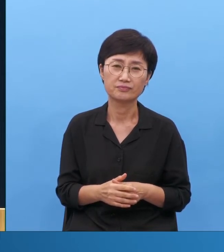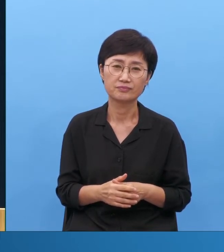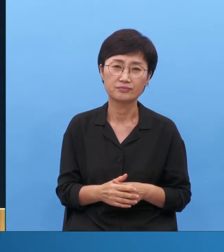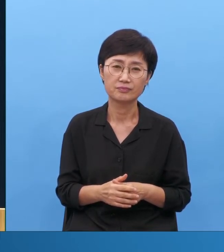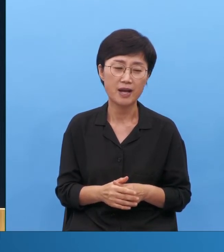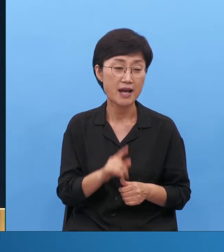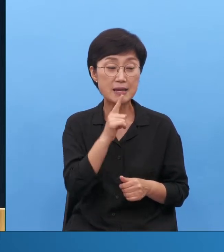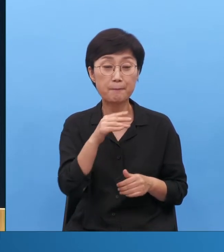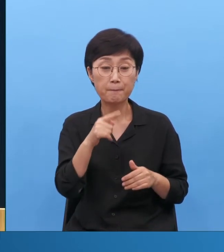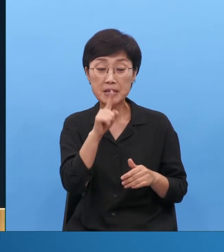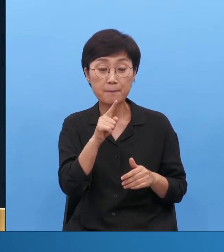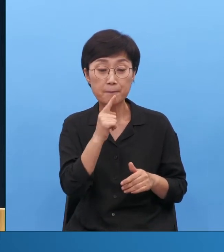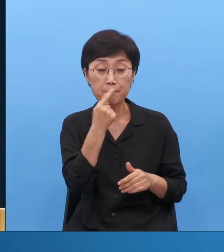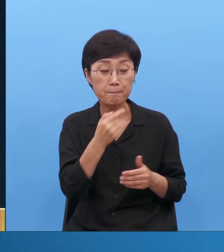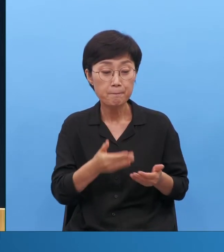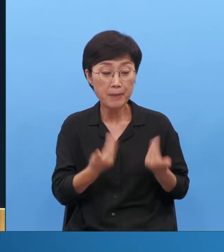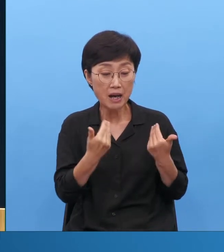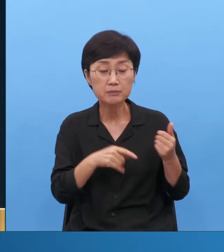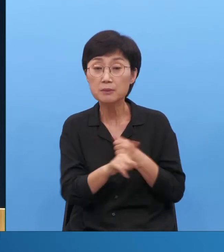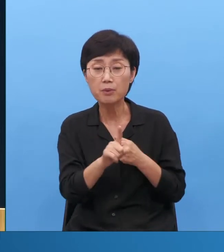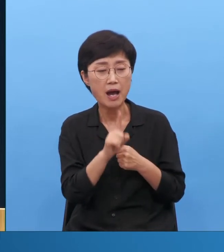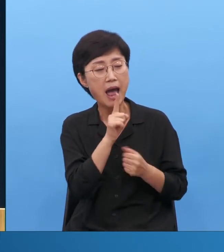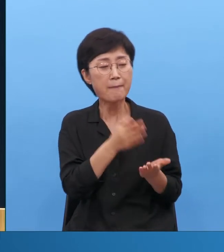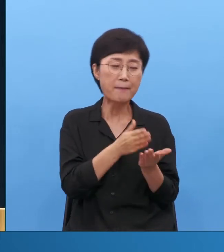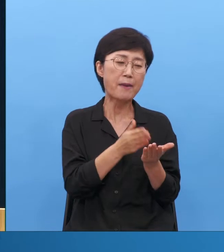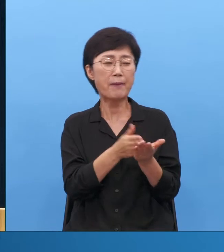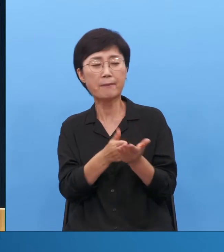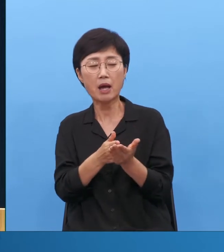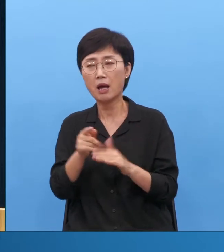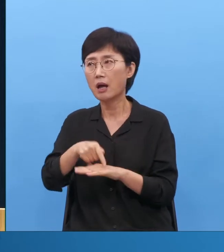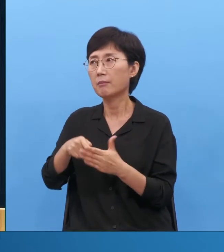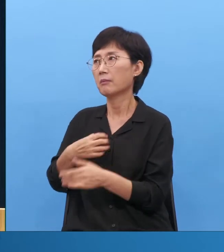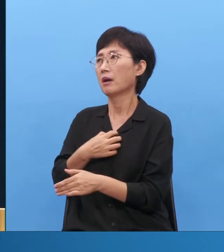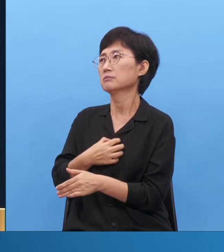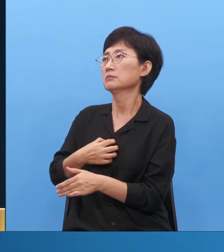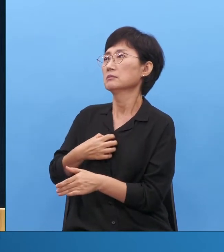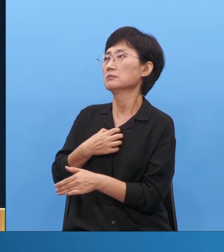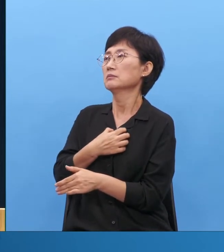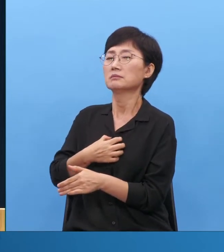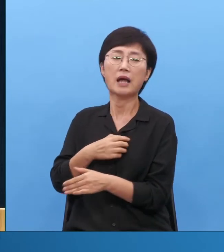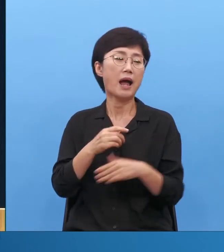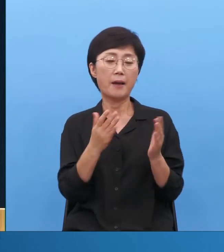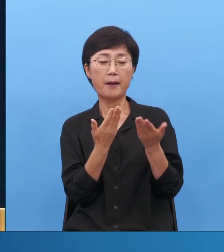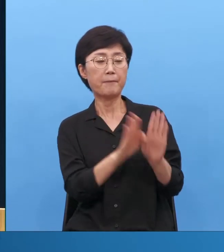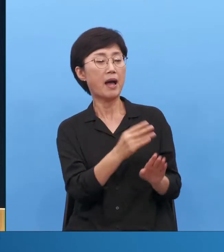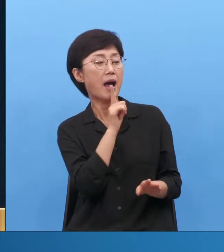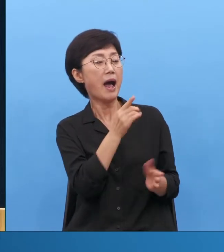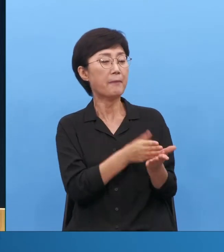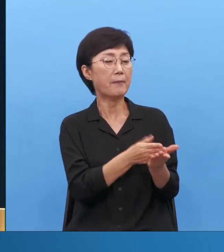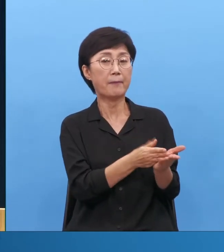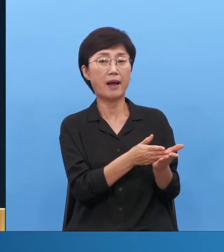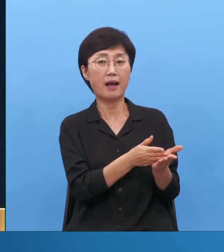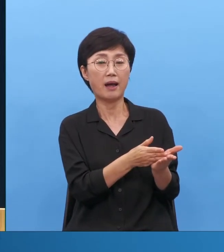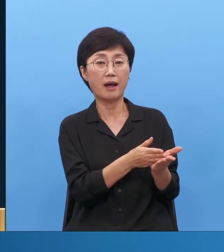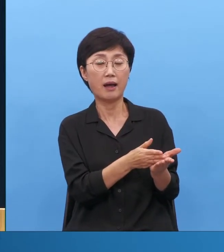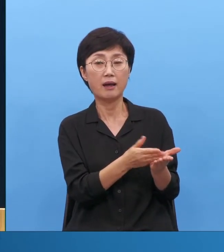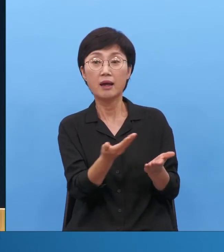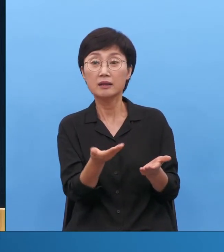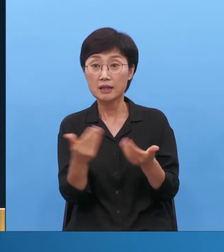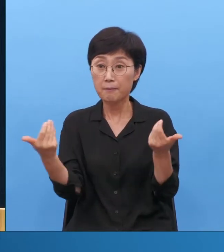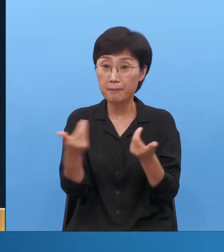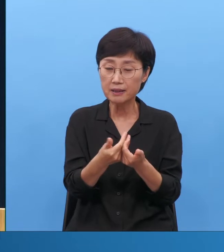가만 forward 못 your 나가. death. 근데 마음은 무거워. So you're always speaking very lightly, and yet your 근데 heart is always 마음은 heavy. 참 가볍고 편한데